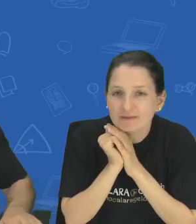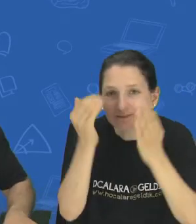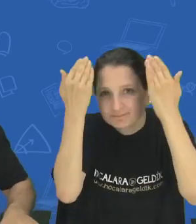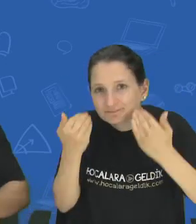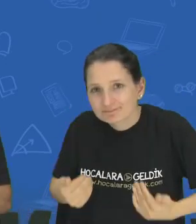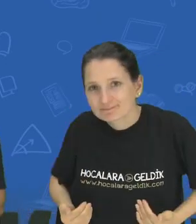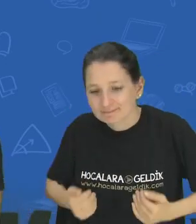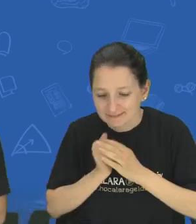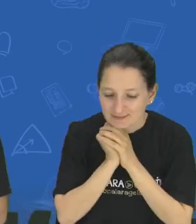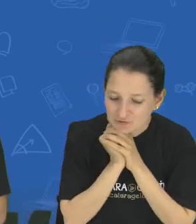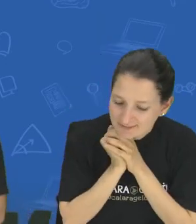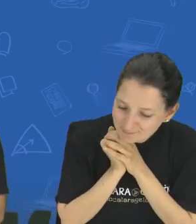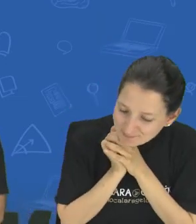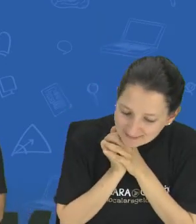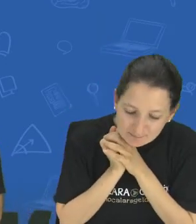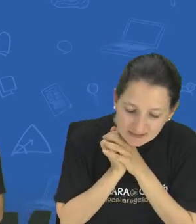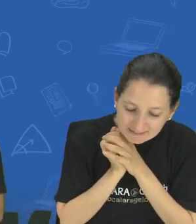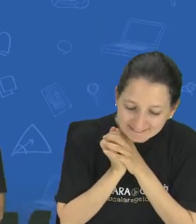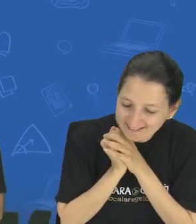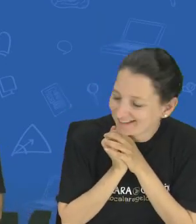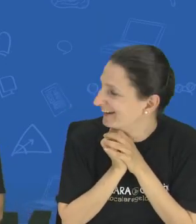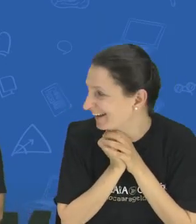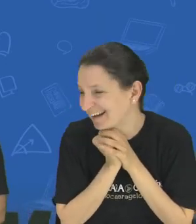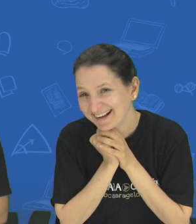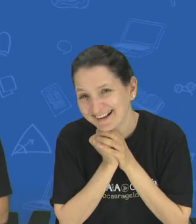Kimya öğretmeni şahsım.